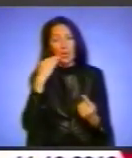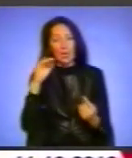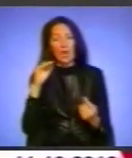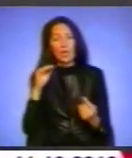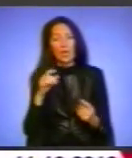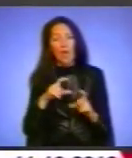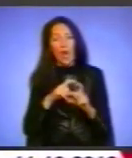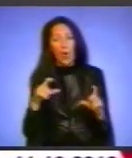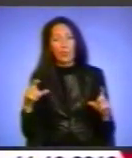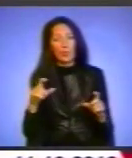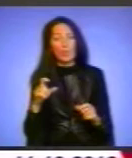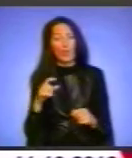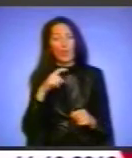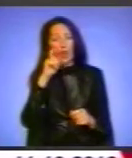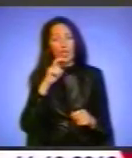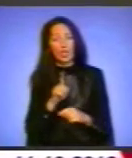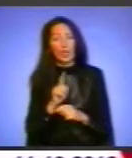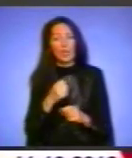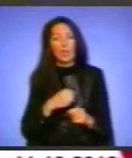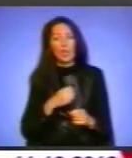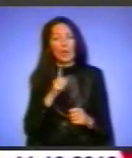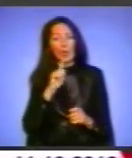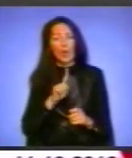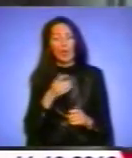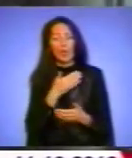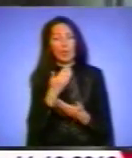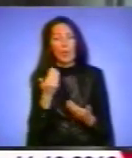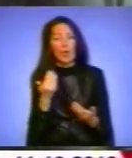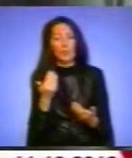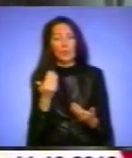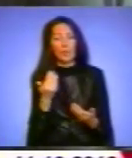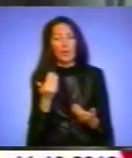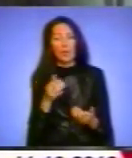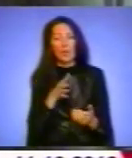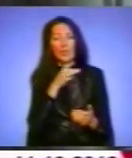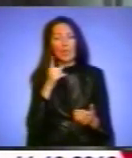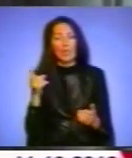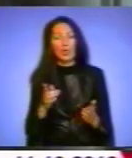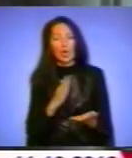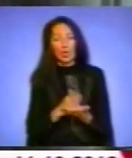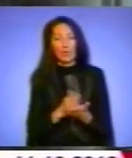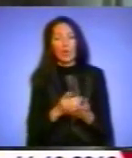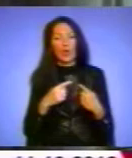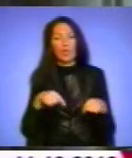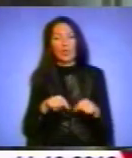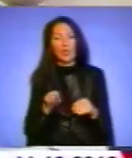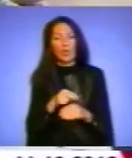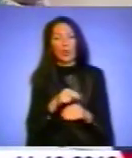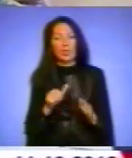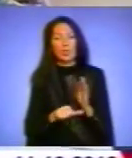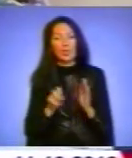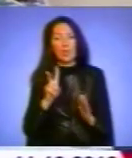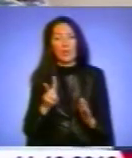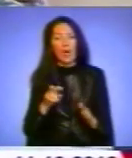Україні. Тернопільщина ще, на жаль, поки що цього немає. Від часу існування у відділенні пролікували 62